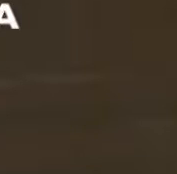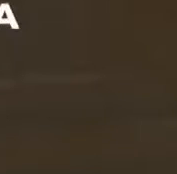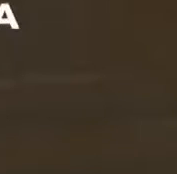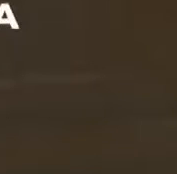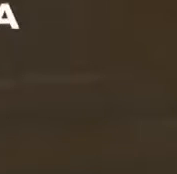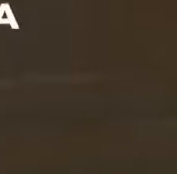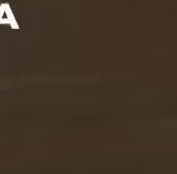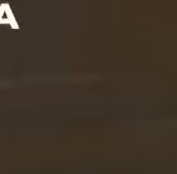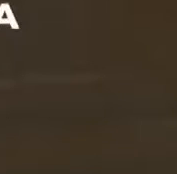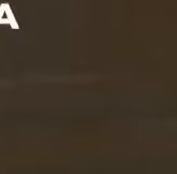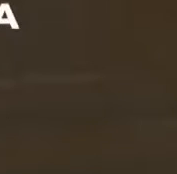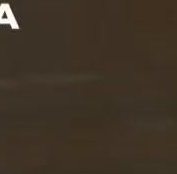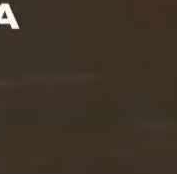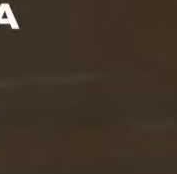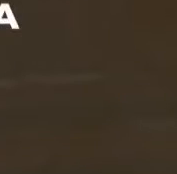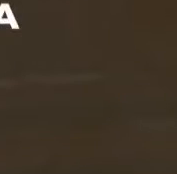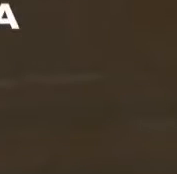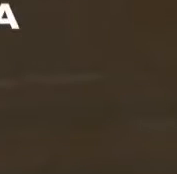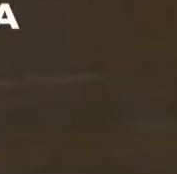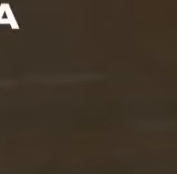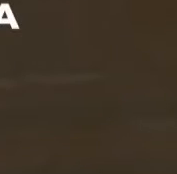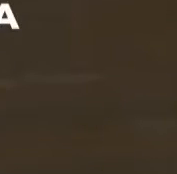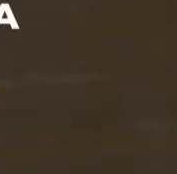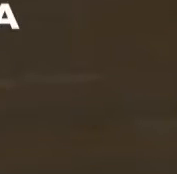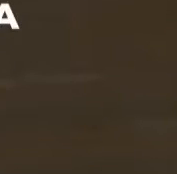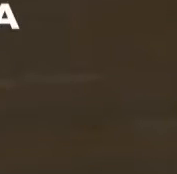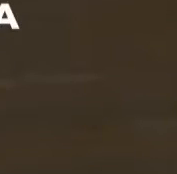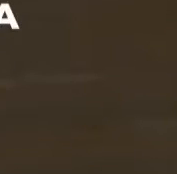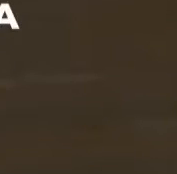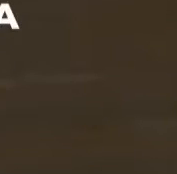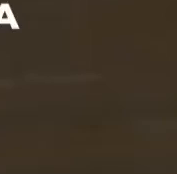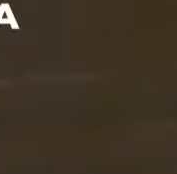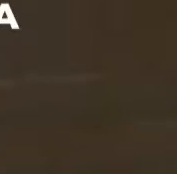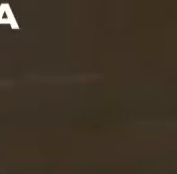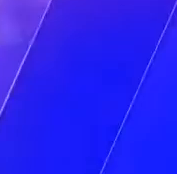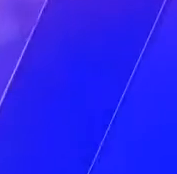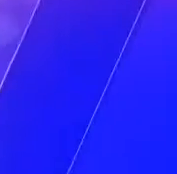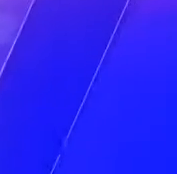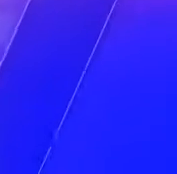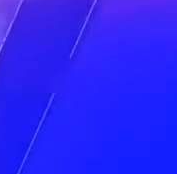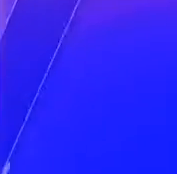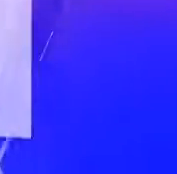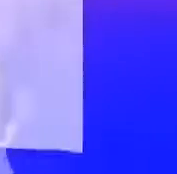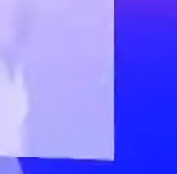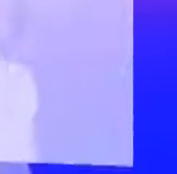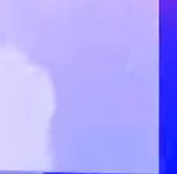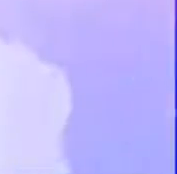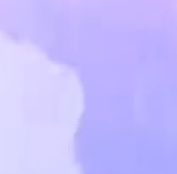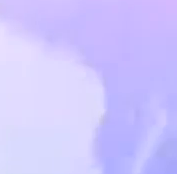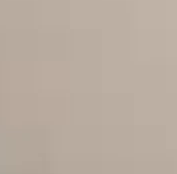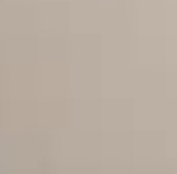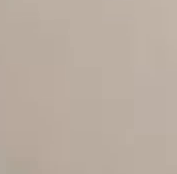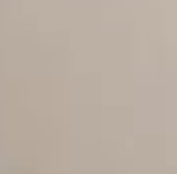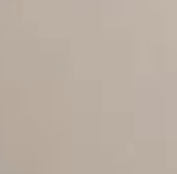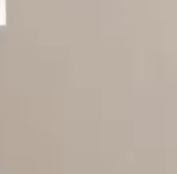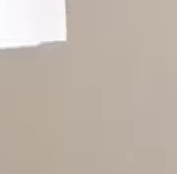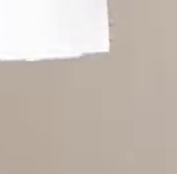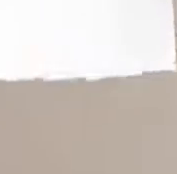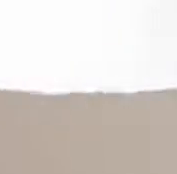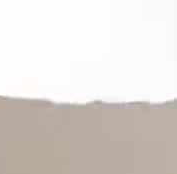Bungoma, Patrick Haemba wa Trans Nzoia na Mohamed Kuti wa Isiolo. Lakini seneta Isaac